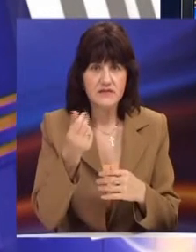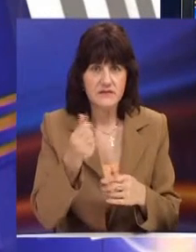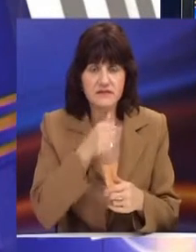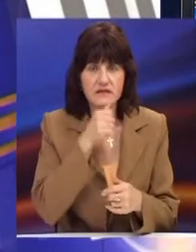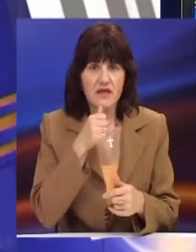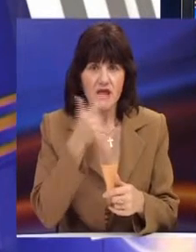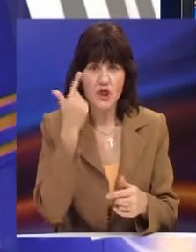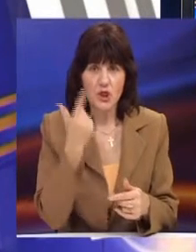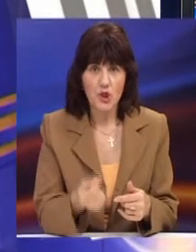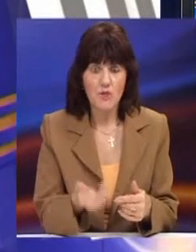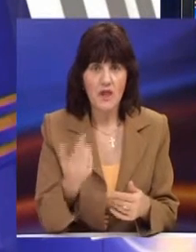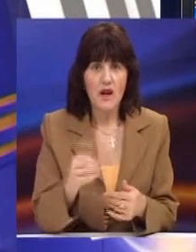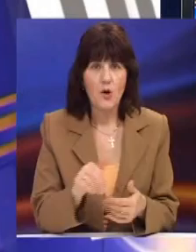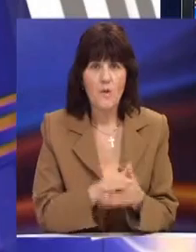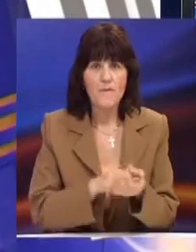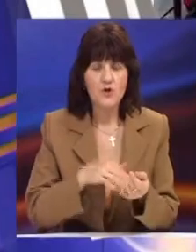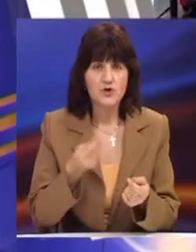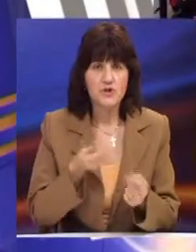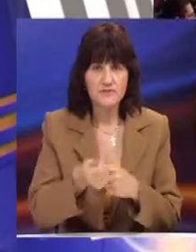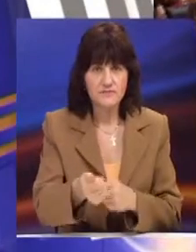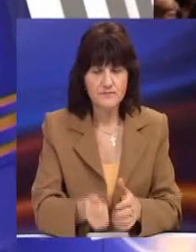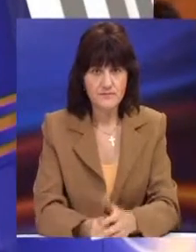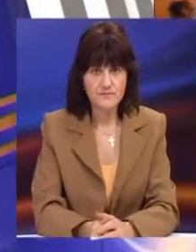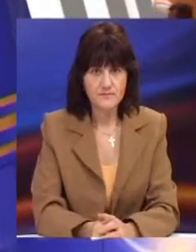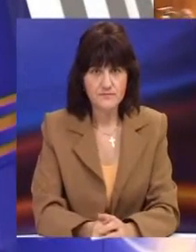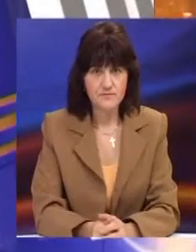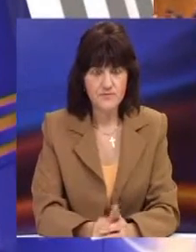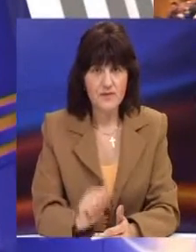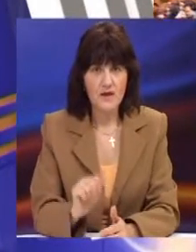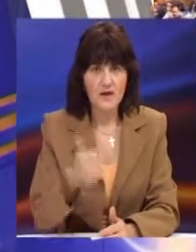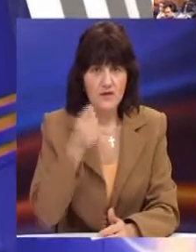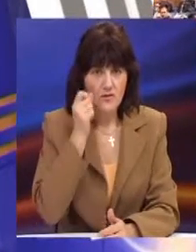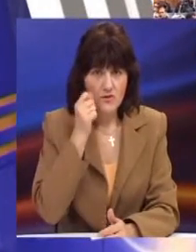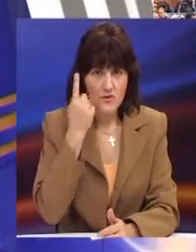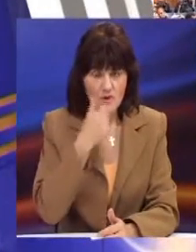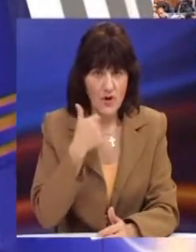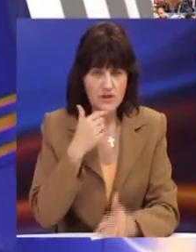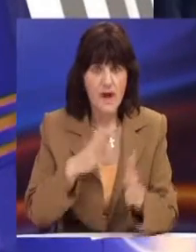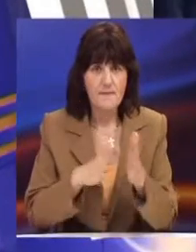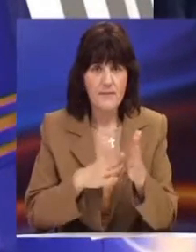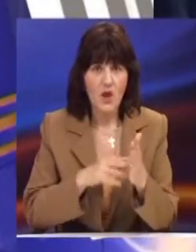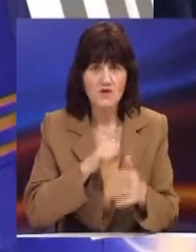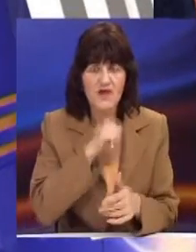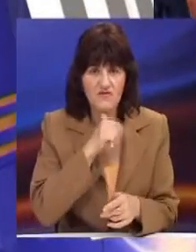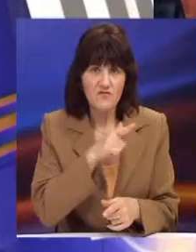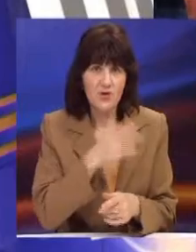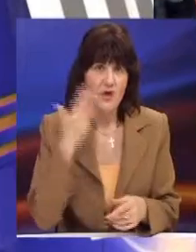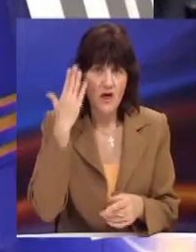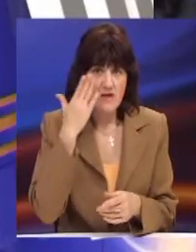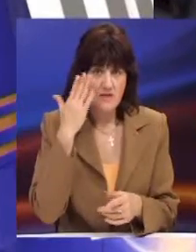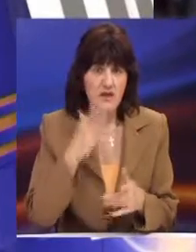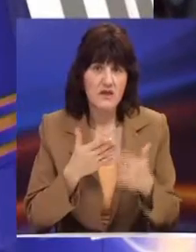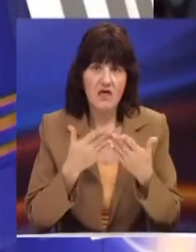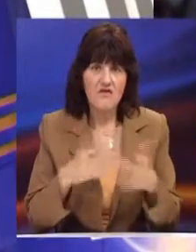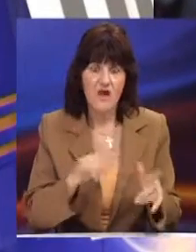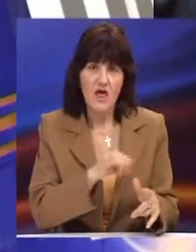se i dupliraju u odnosu na početne. Jedan od poljoprivrednika iz Žednika, Miroslav Ivković, smatra da je veliko